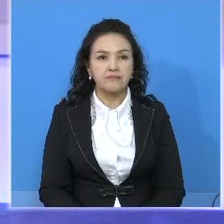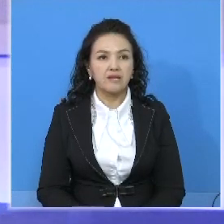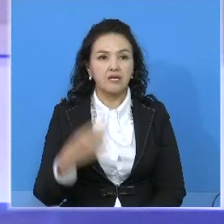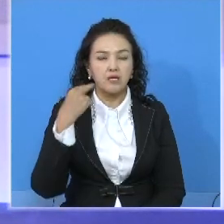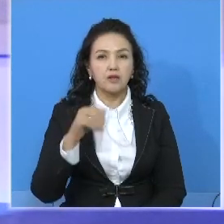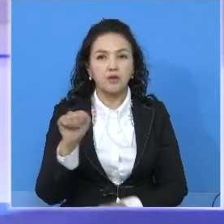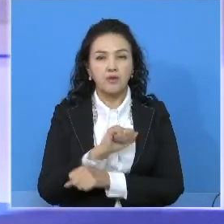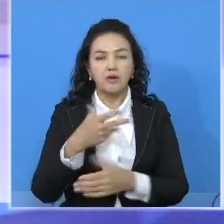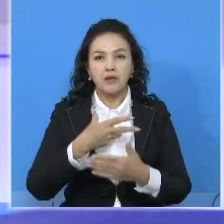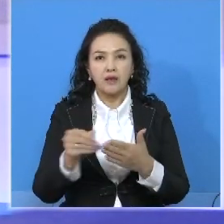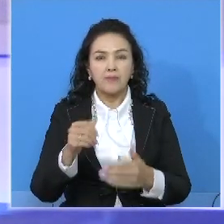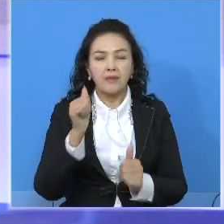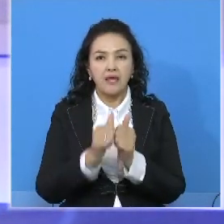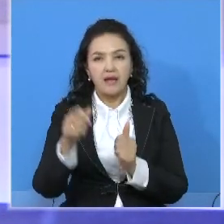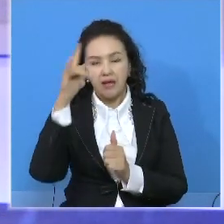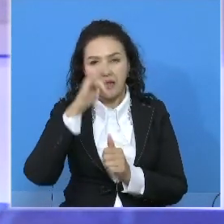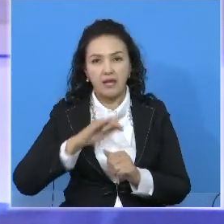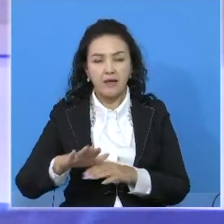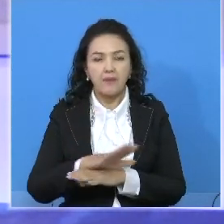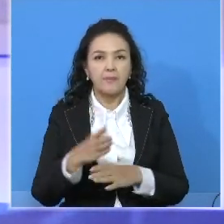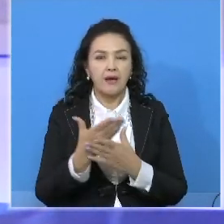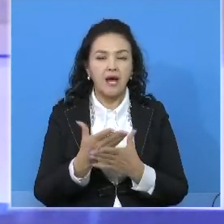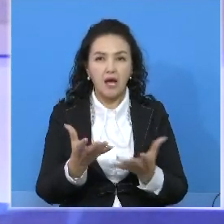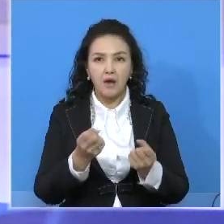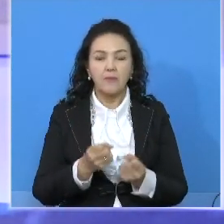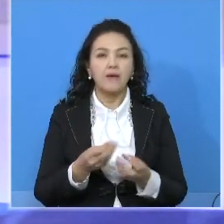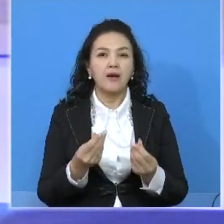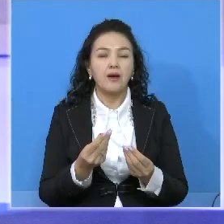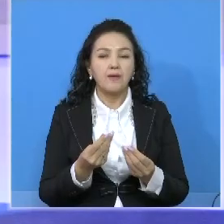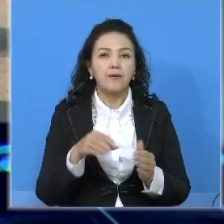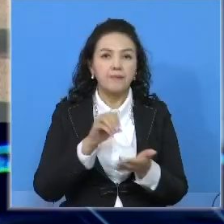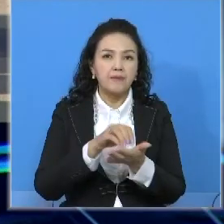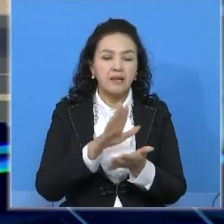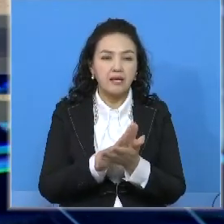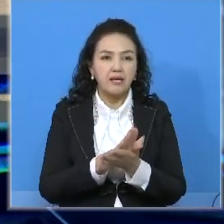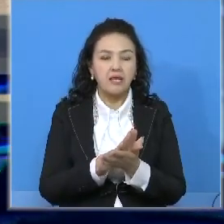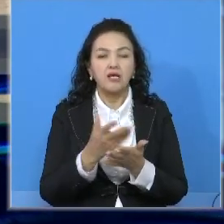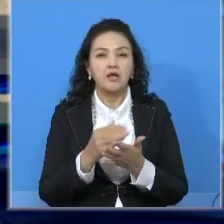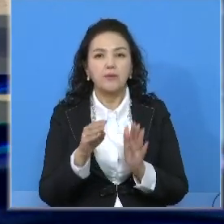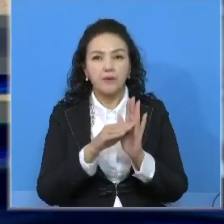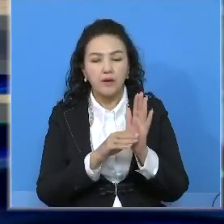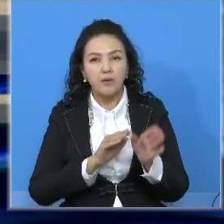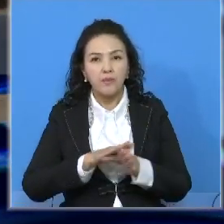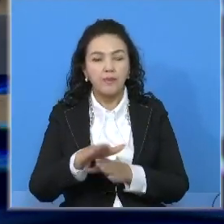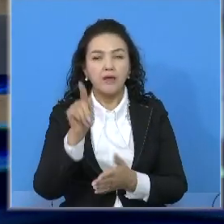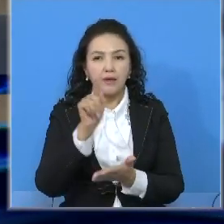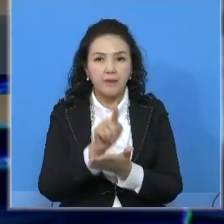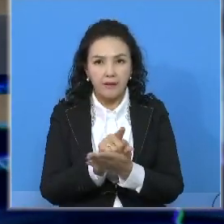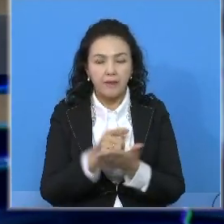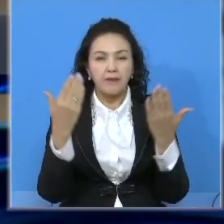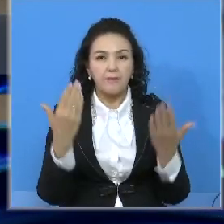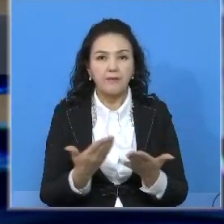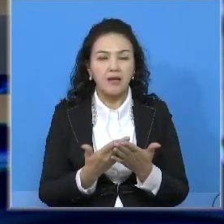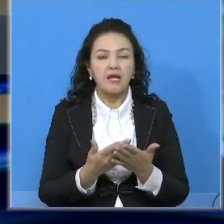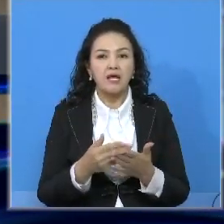Шетелден көлік сатып алған әр қазақстандық барлық салықпен алымды төлей отырып, оны тіркеуге және кедендік рәсімдеуден өткізуге міндетті. Бүгінде